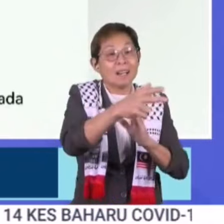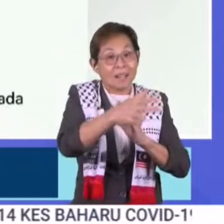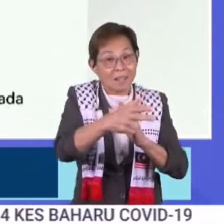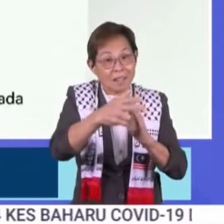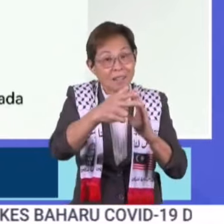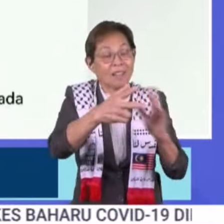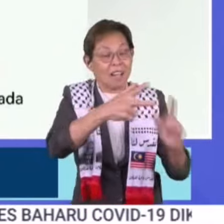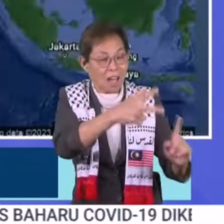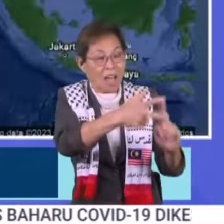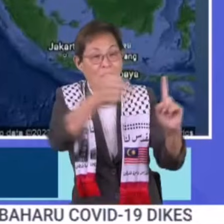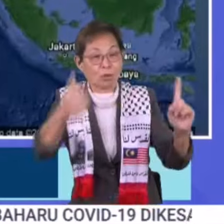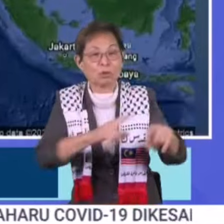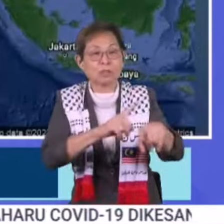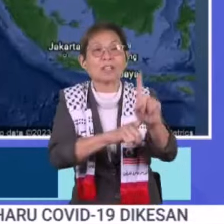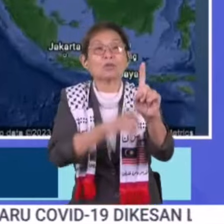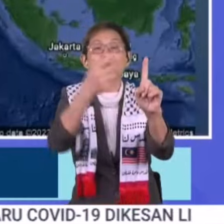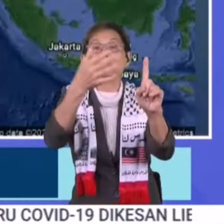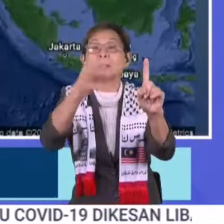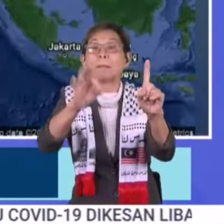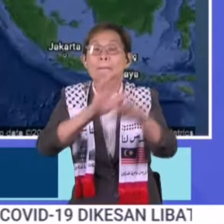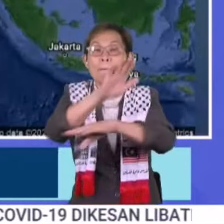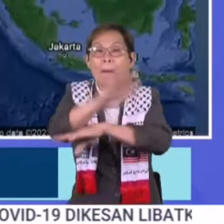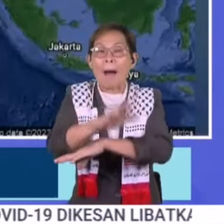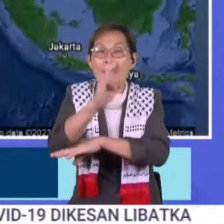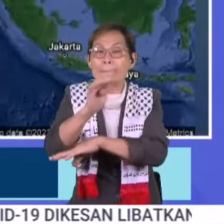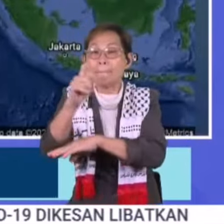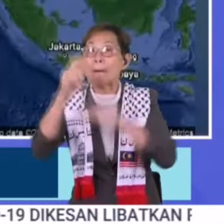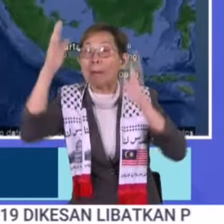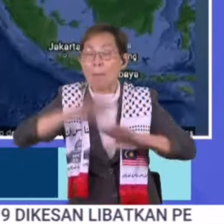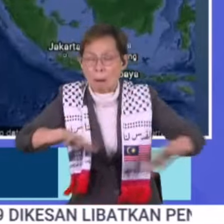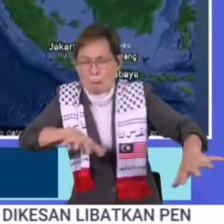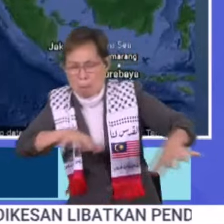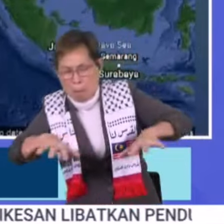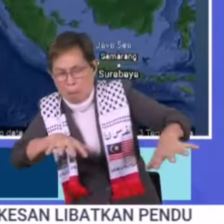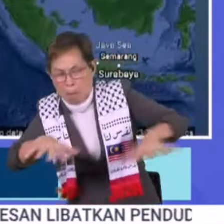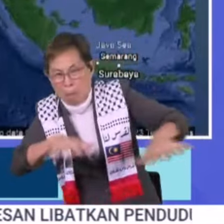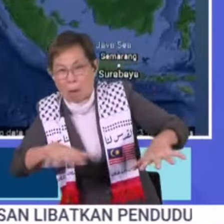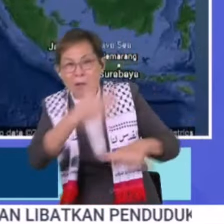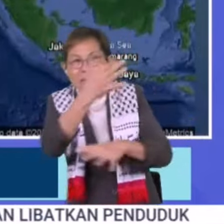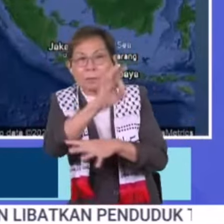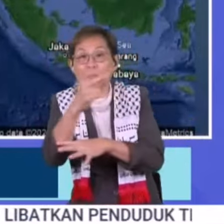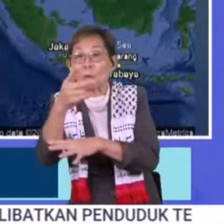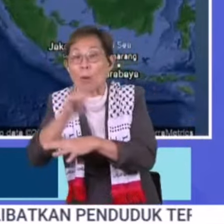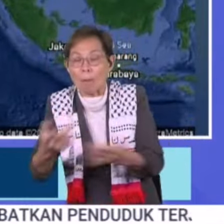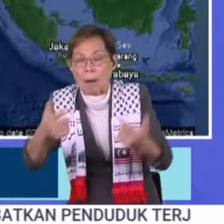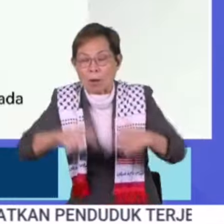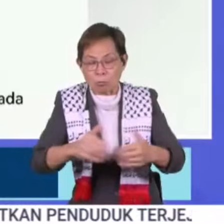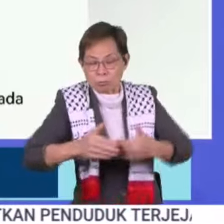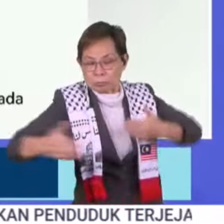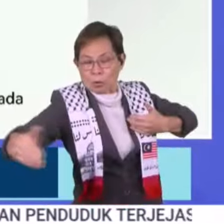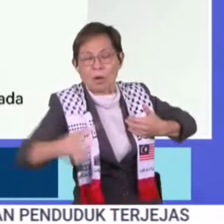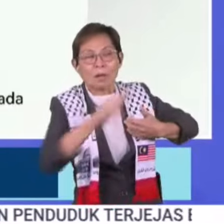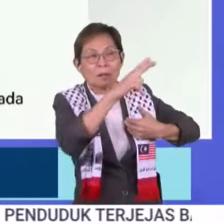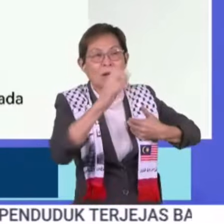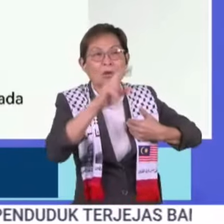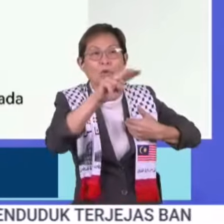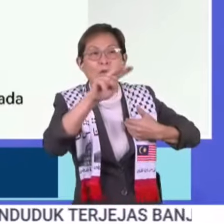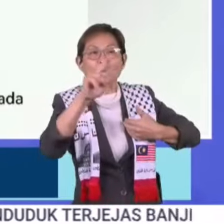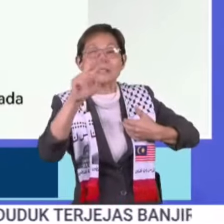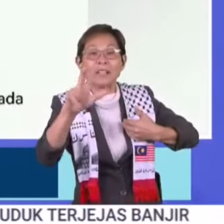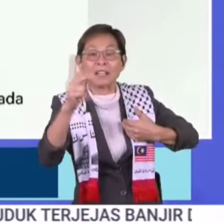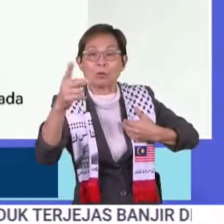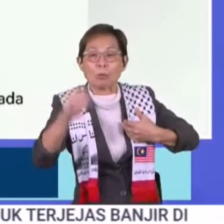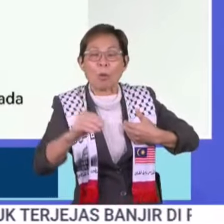pada 1.19 petang. Menurut Bank Malaysia, gempa dengan kedalaman 19 km itu berlaku pada jarak 323